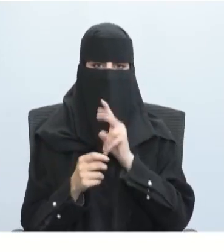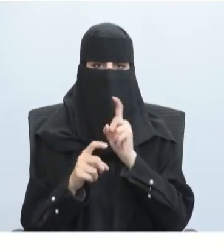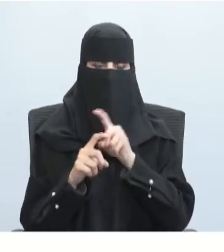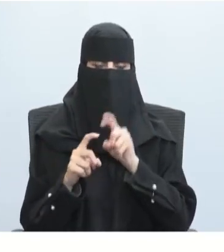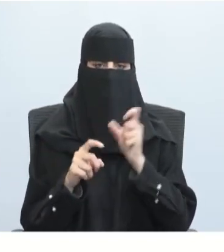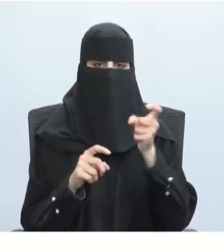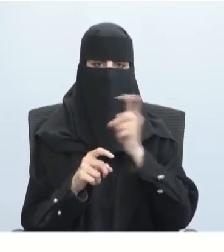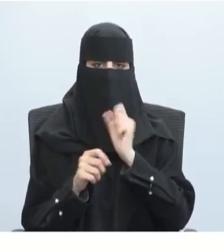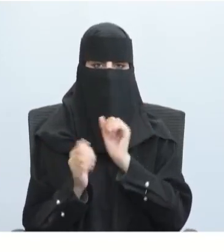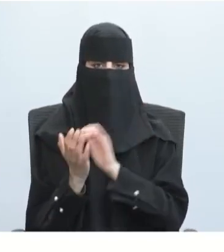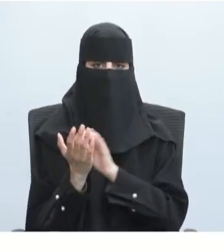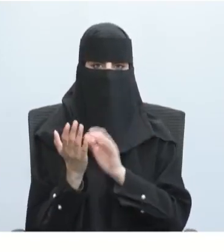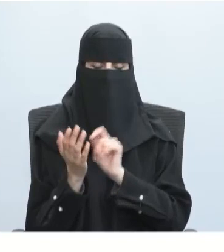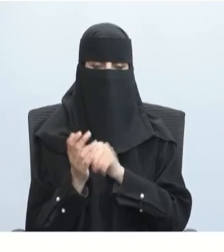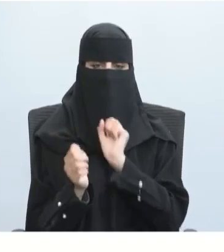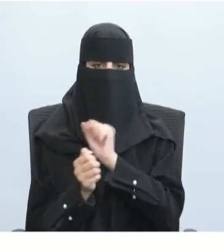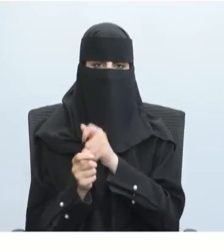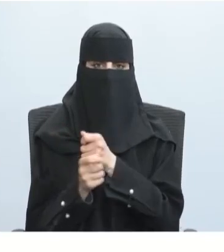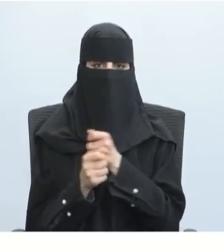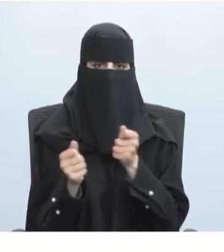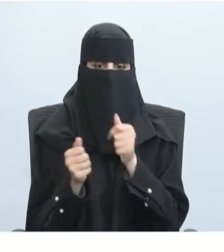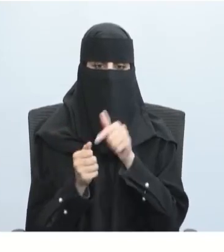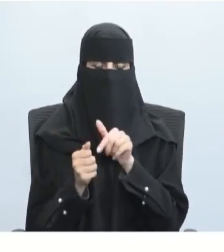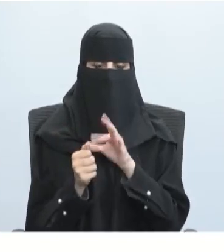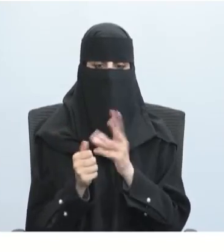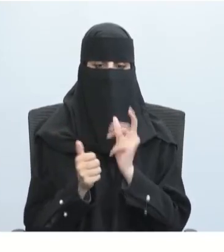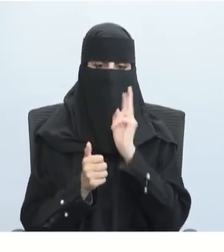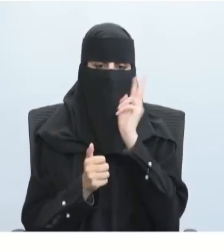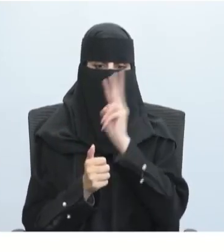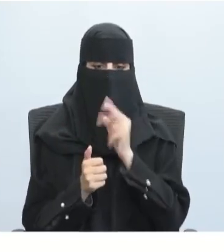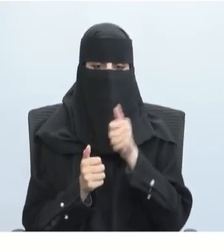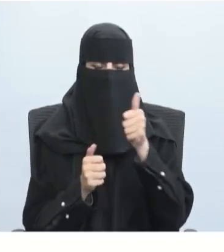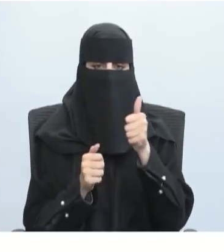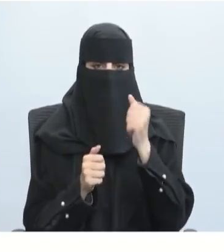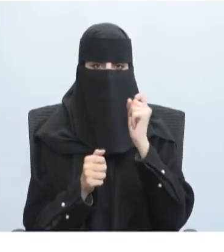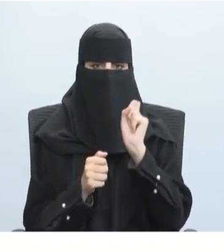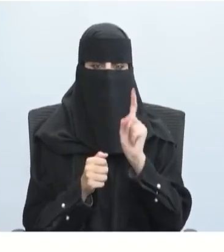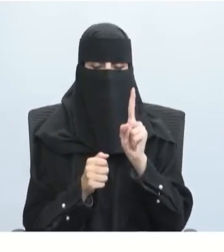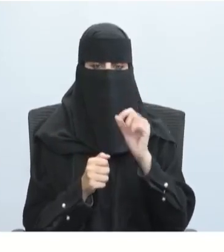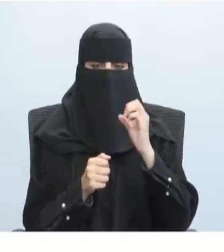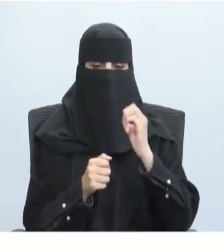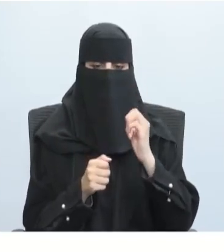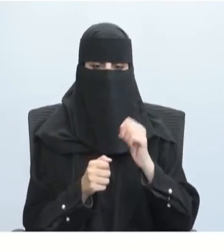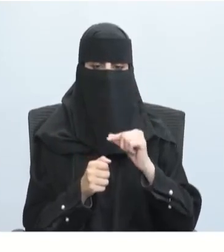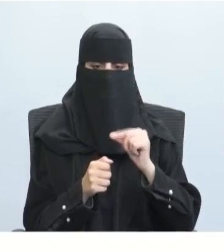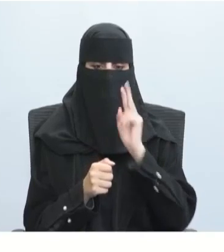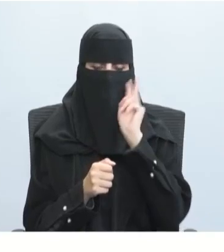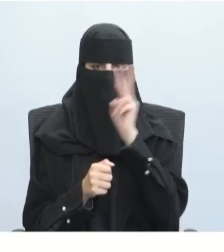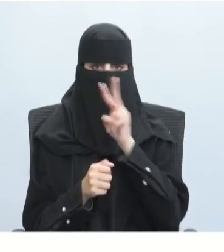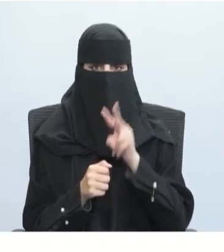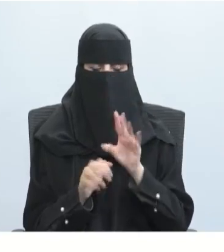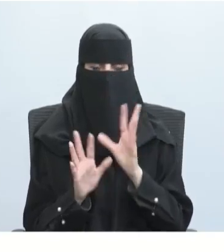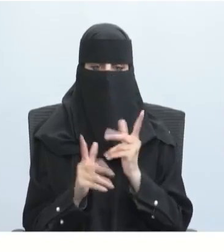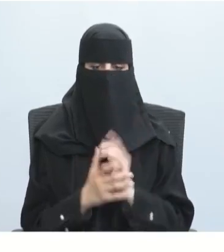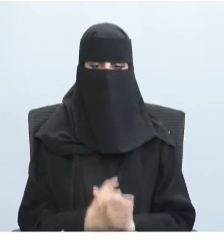الحاسبه الماليه اح ذكرنا نستطيع حساب المعدل من خلال الحاسبات الماليه ايضا وكذلك جداول البيانات ما هو